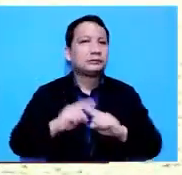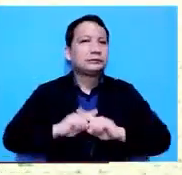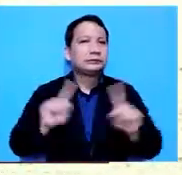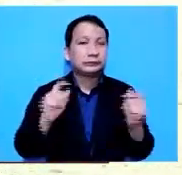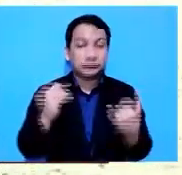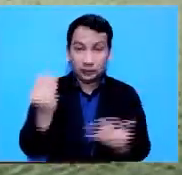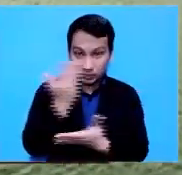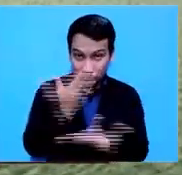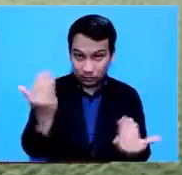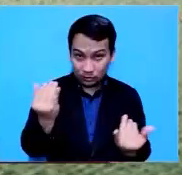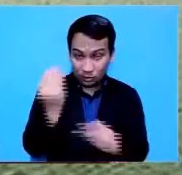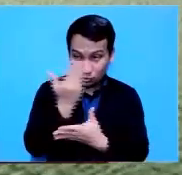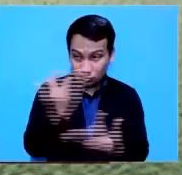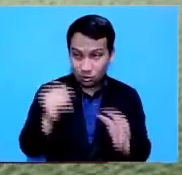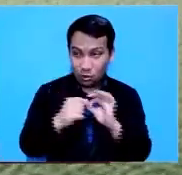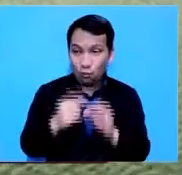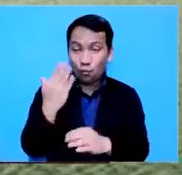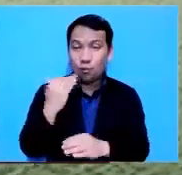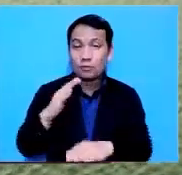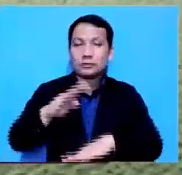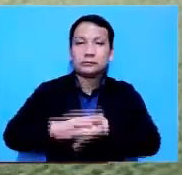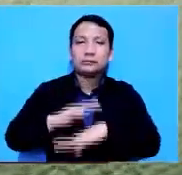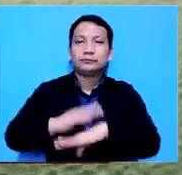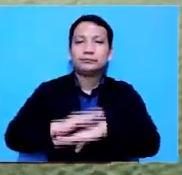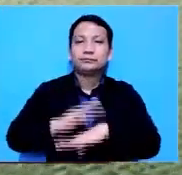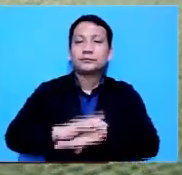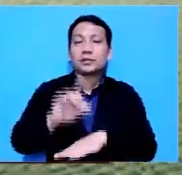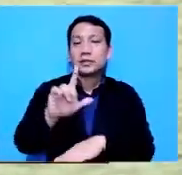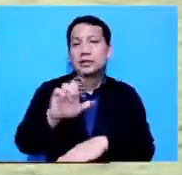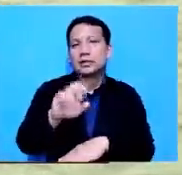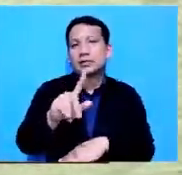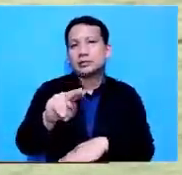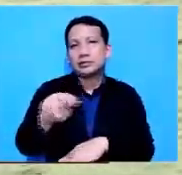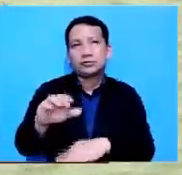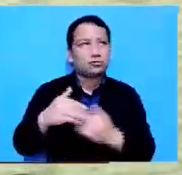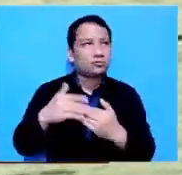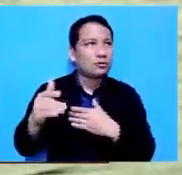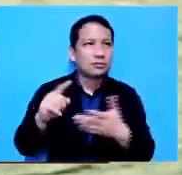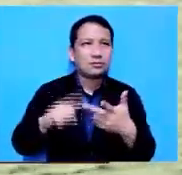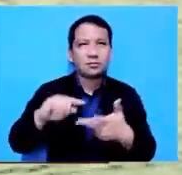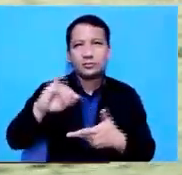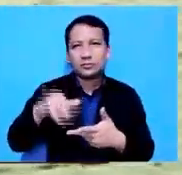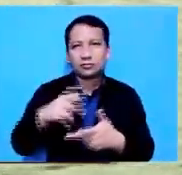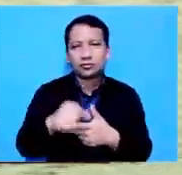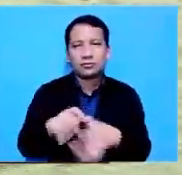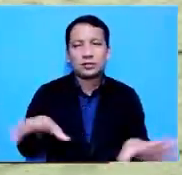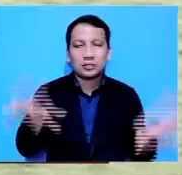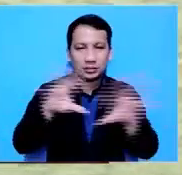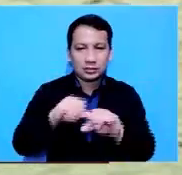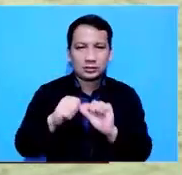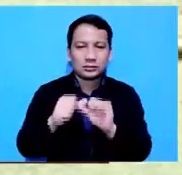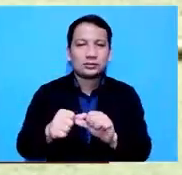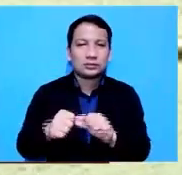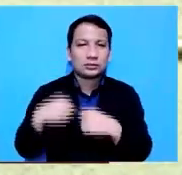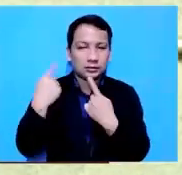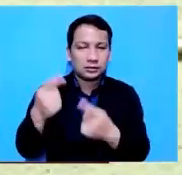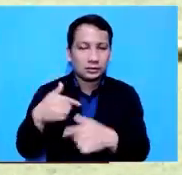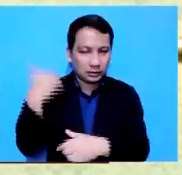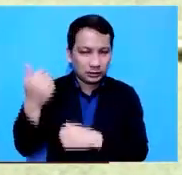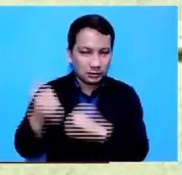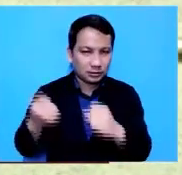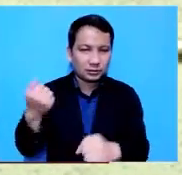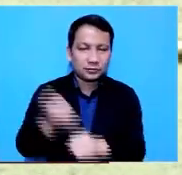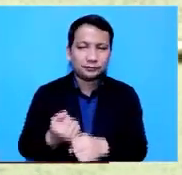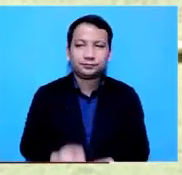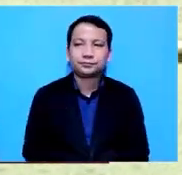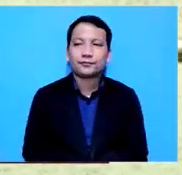sitwasyon ngayon dahil sa banta ng El Nino na tinatayang dadating sa Hulyo at magtatagal hanggang sa susunod na taon.